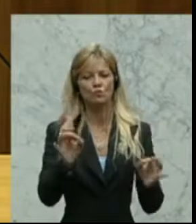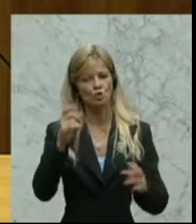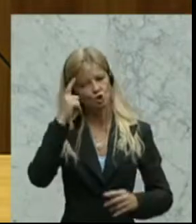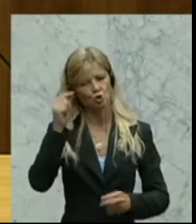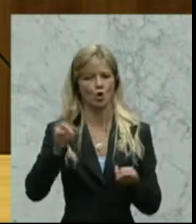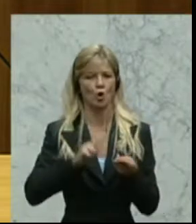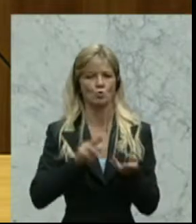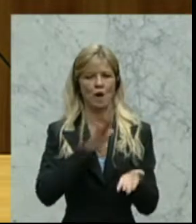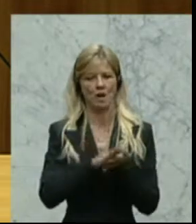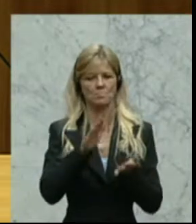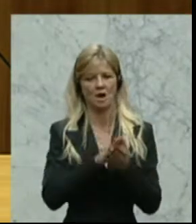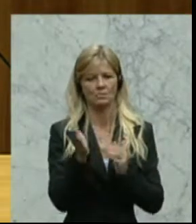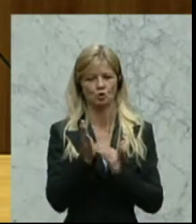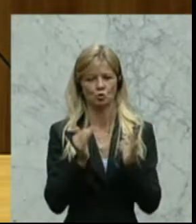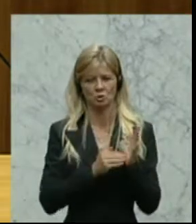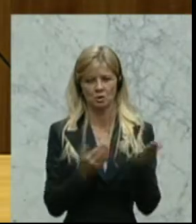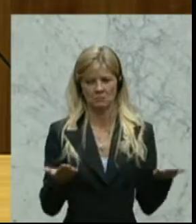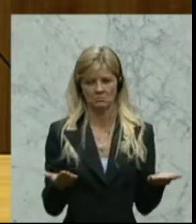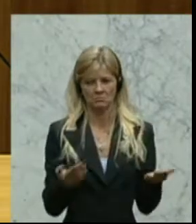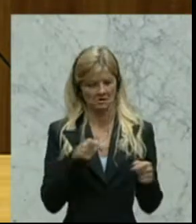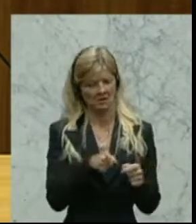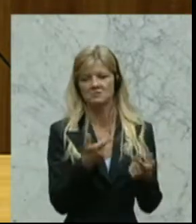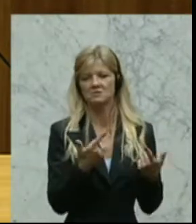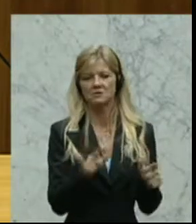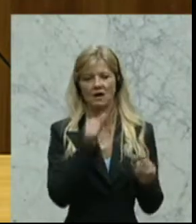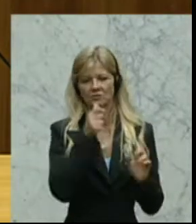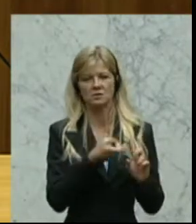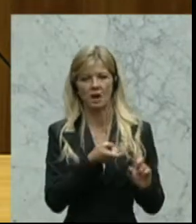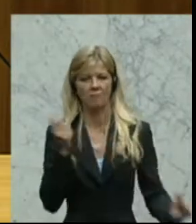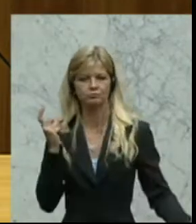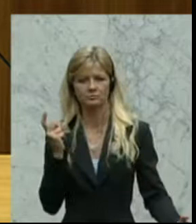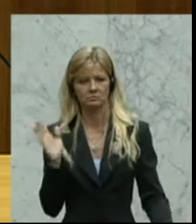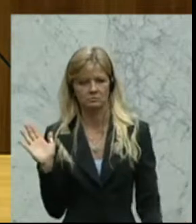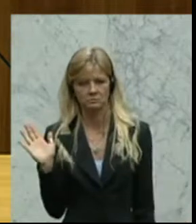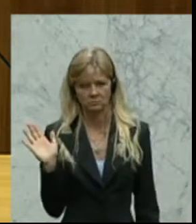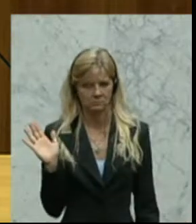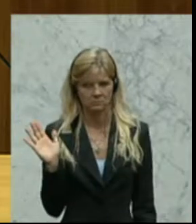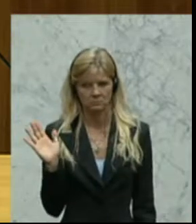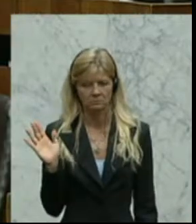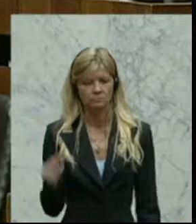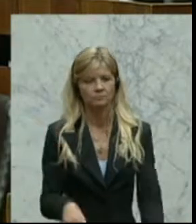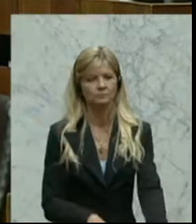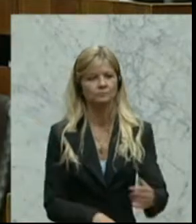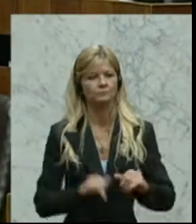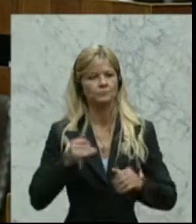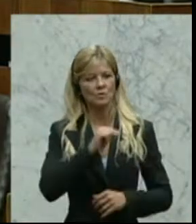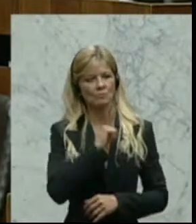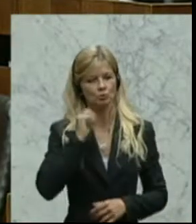dem kann und darf man sich schlicht und einfach nicht verabschieden. Man muss ja dann mal fragen, naja, wie schaut denn